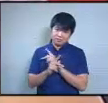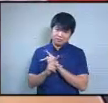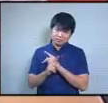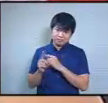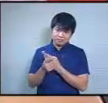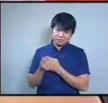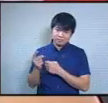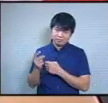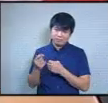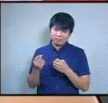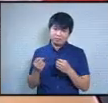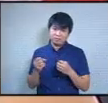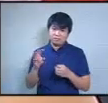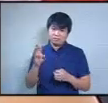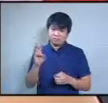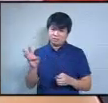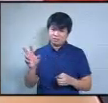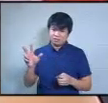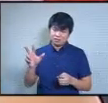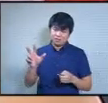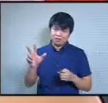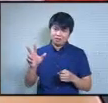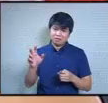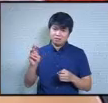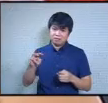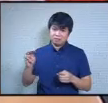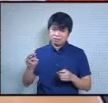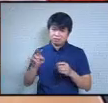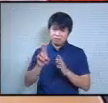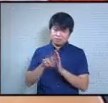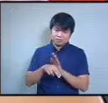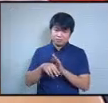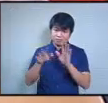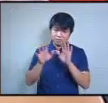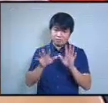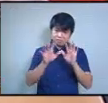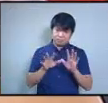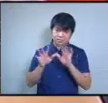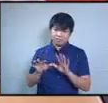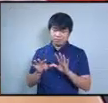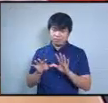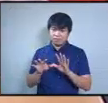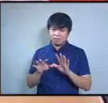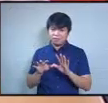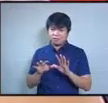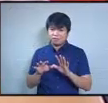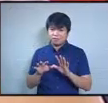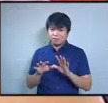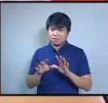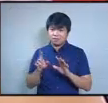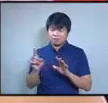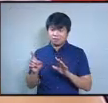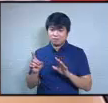ng rainfall na more than 63 mm per hour. Kapag umabot ka sa 60 mm per hour na rainfall, kahit hindi tingnan ang river